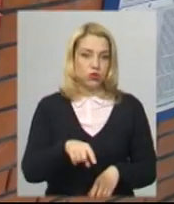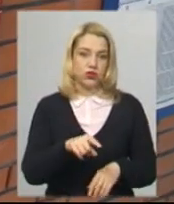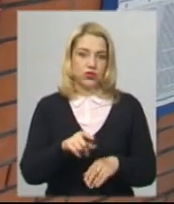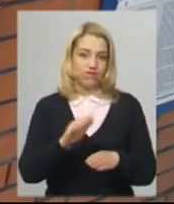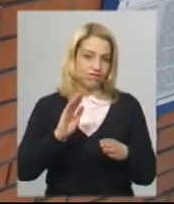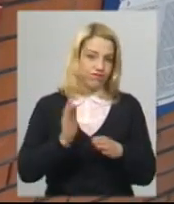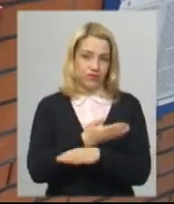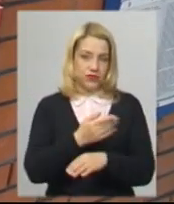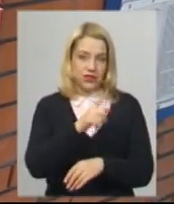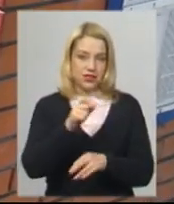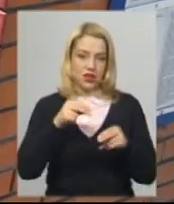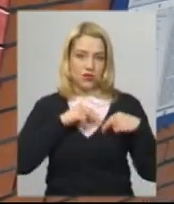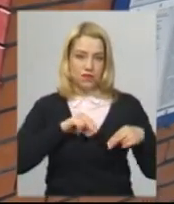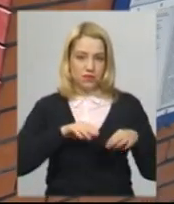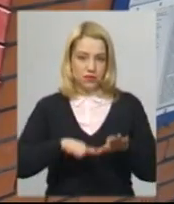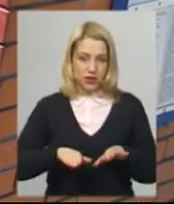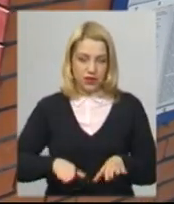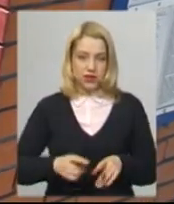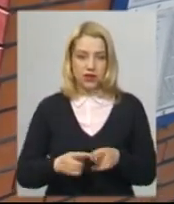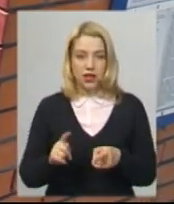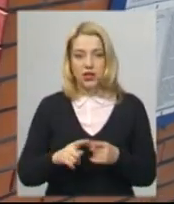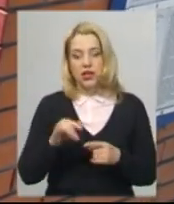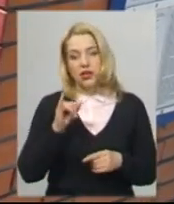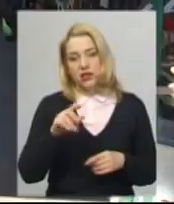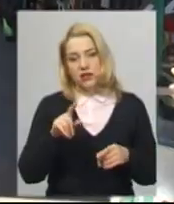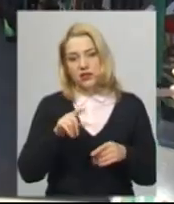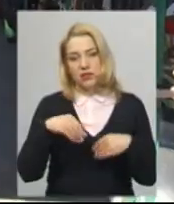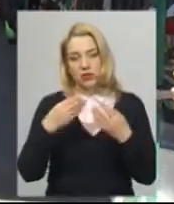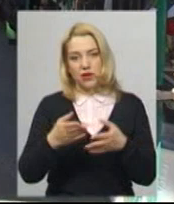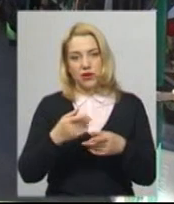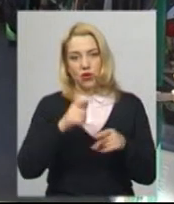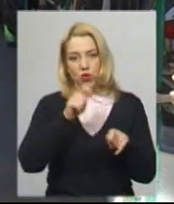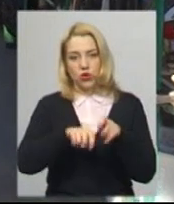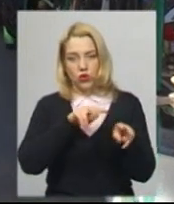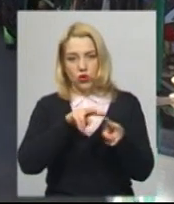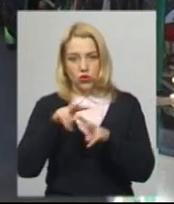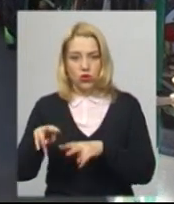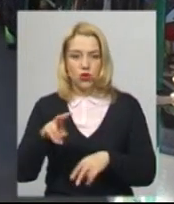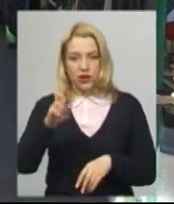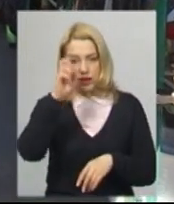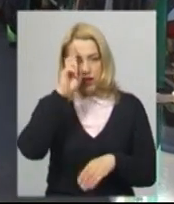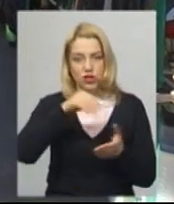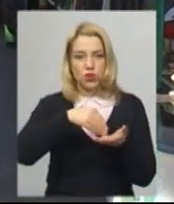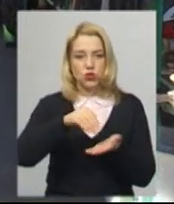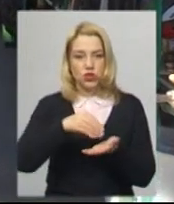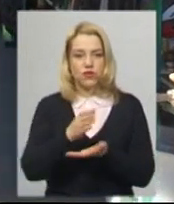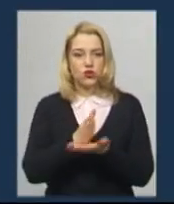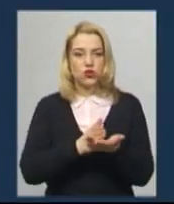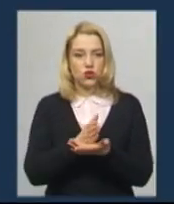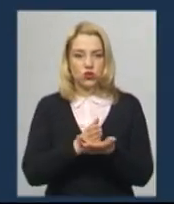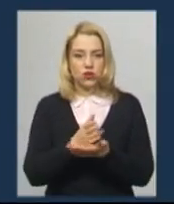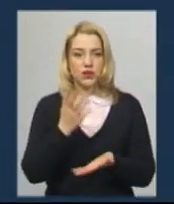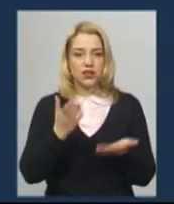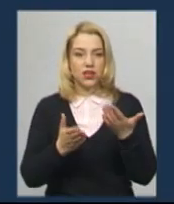місця. Контроль над дотриманням санітарних вимог покладається на обласне управління Держпродспоживслужби, розповідає його начальник Василь Грушко.